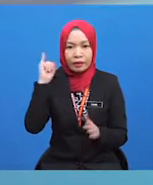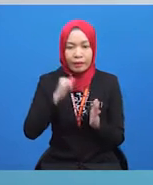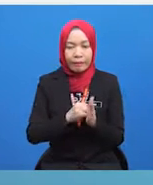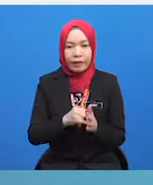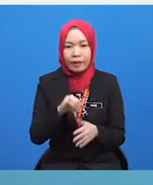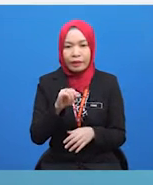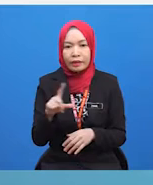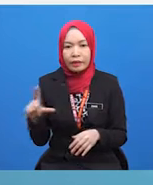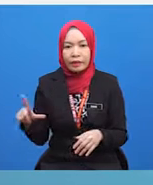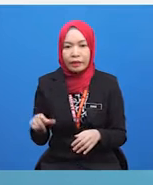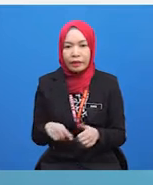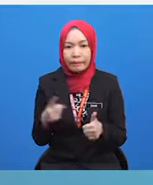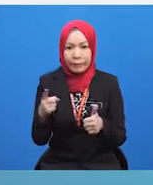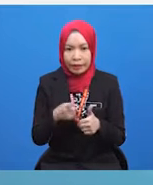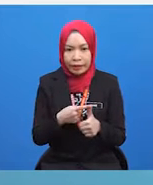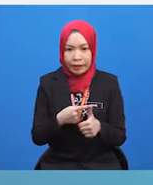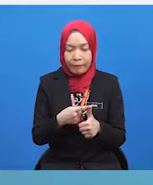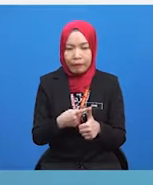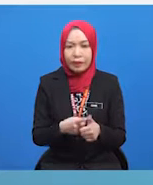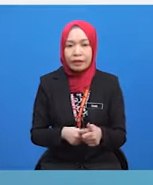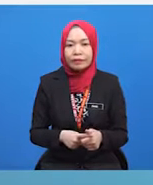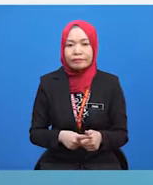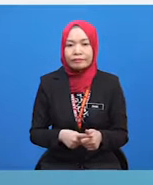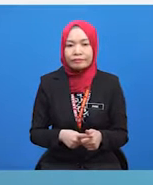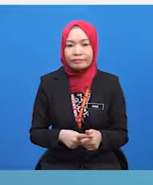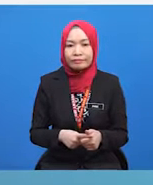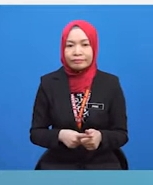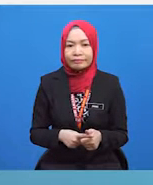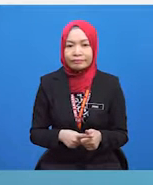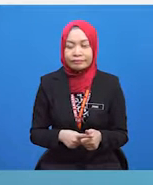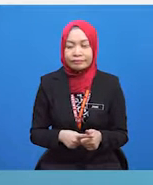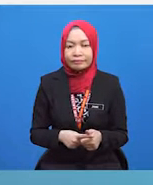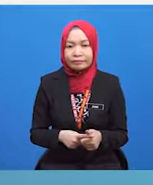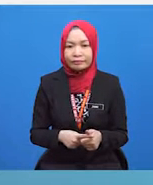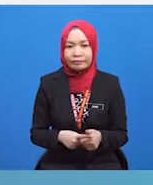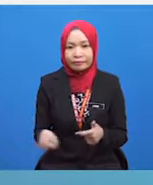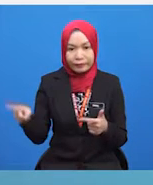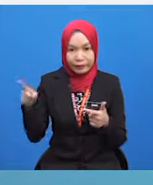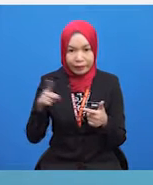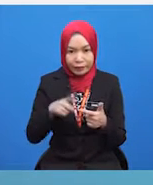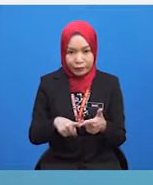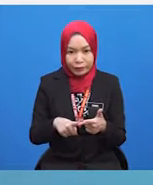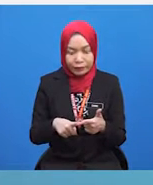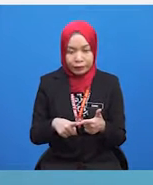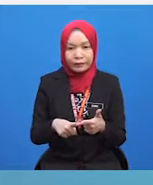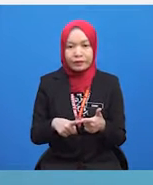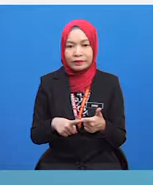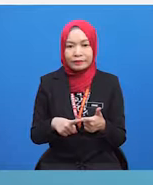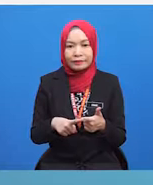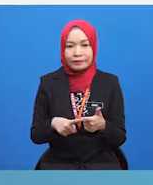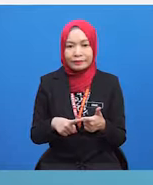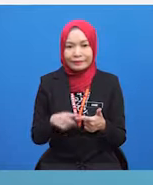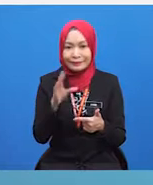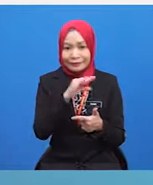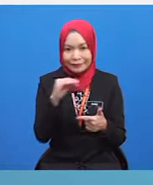pertama, Magnetic Lasso Tool. Kedua, Pen Tool.